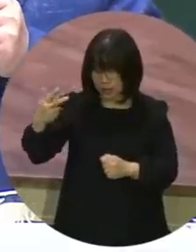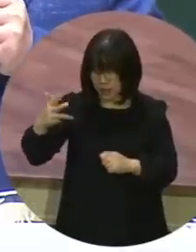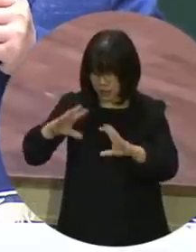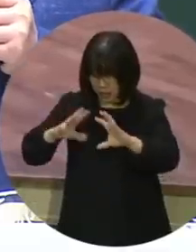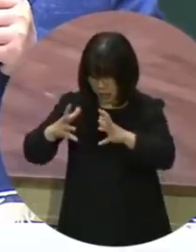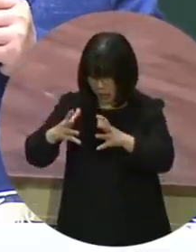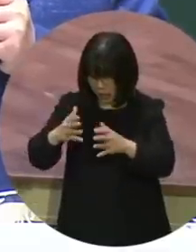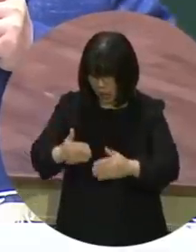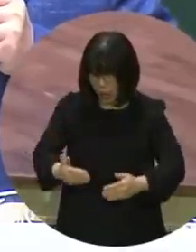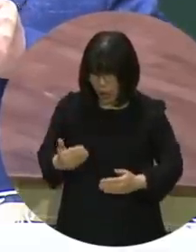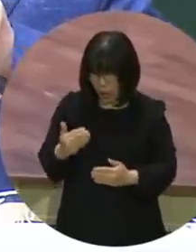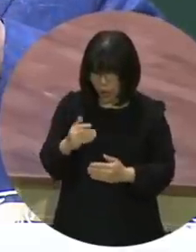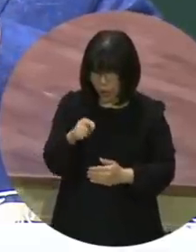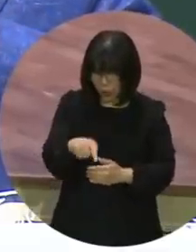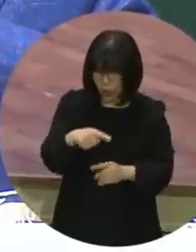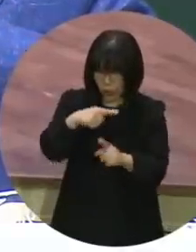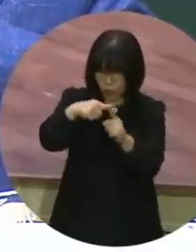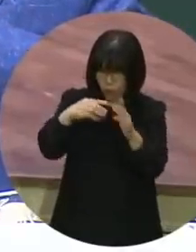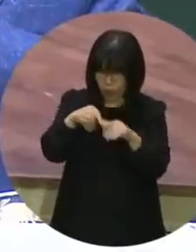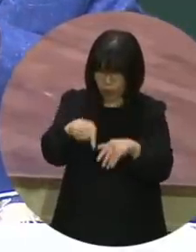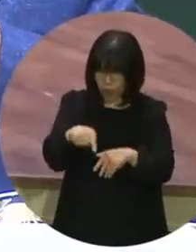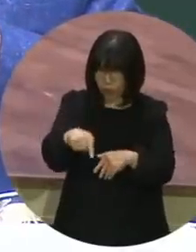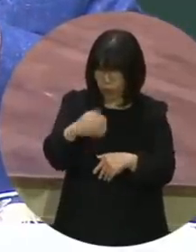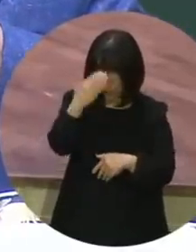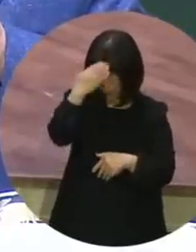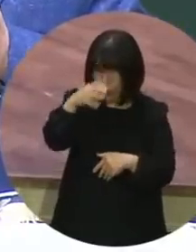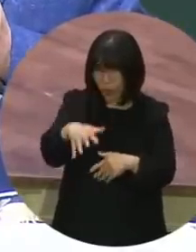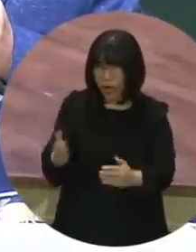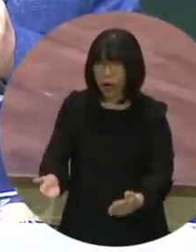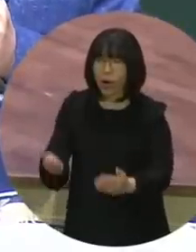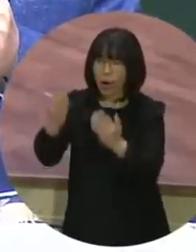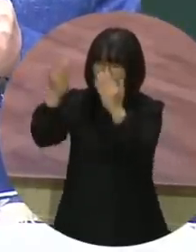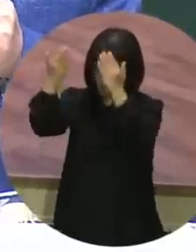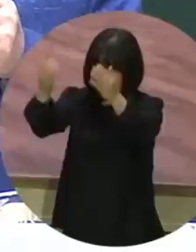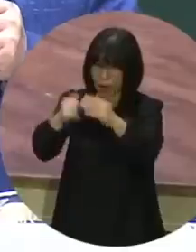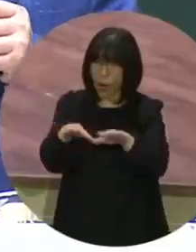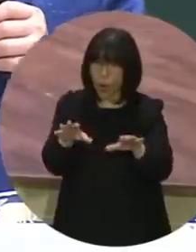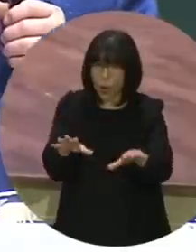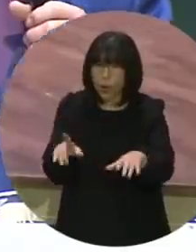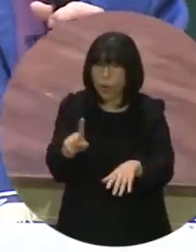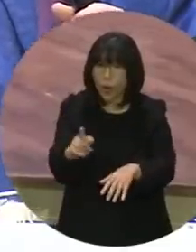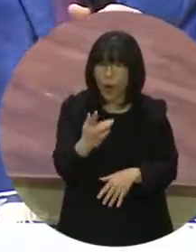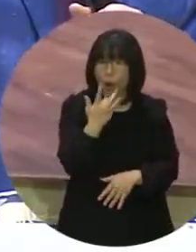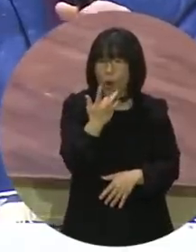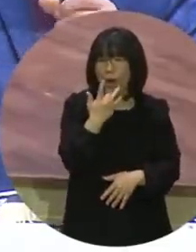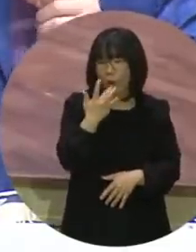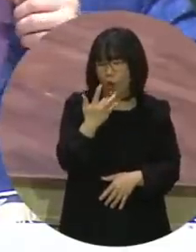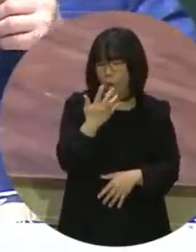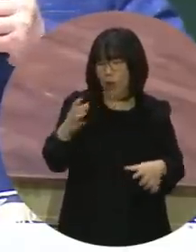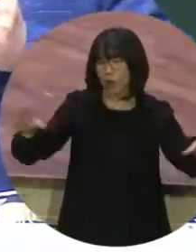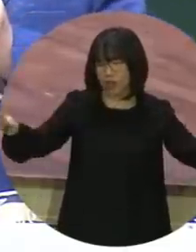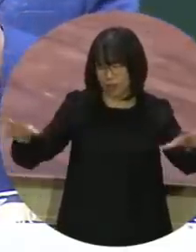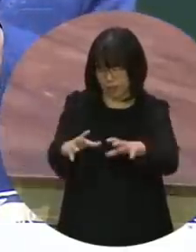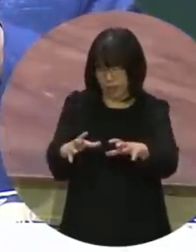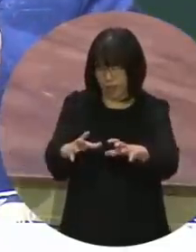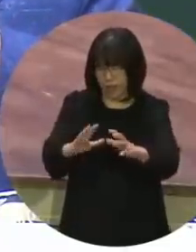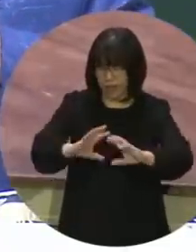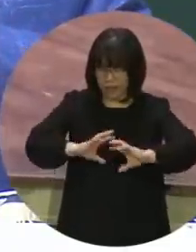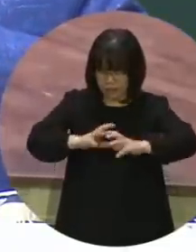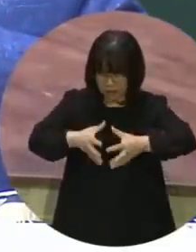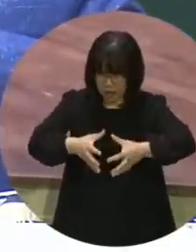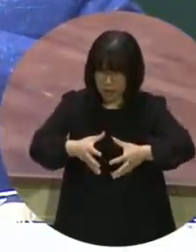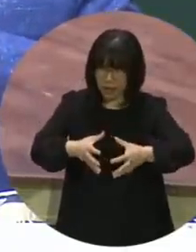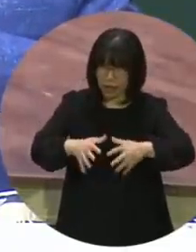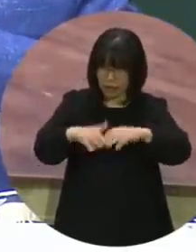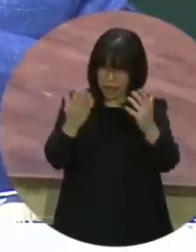본당 헌당이에요. 이 본당이라는 게 우리 교회뿐만 아니라 오늘 당장 화집회 전 세계 국내는 말할 것도 없고 여기서